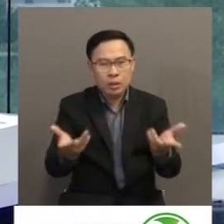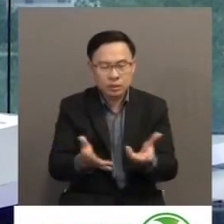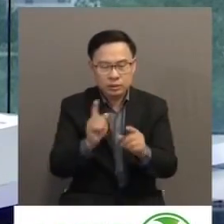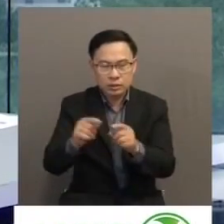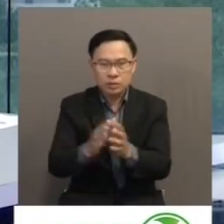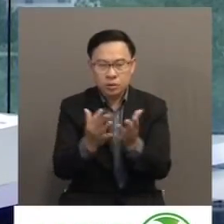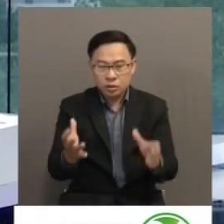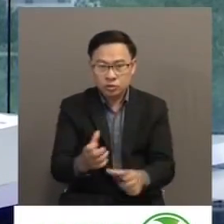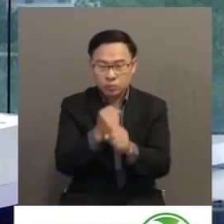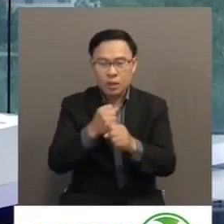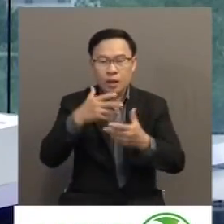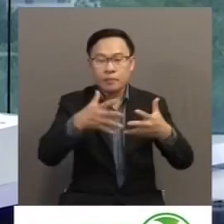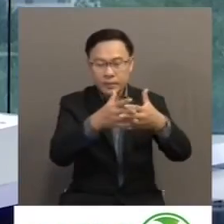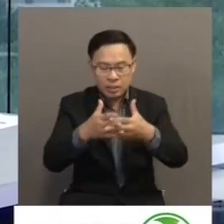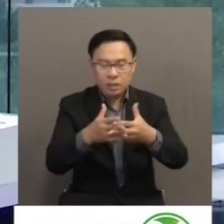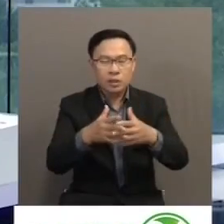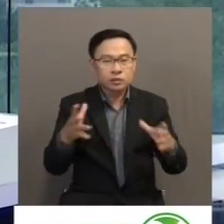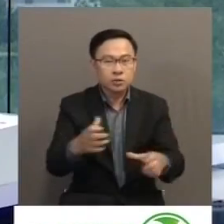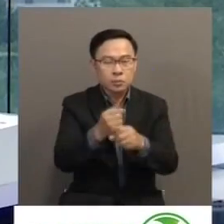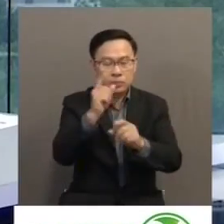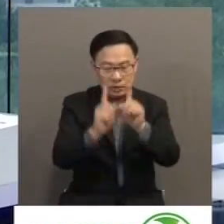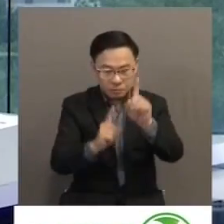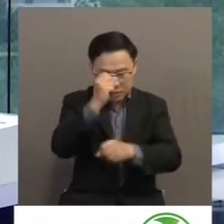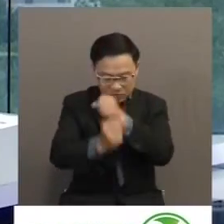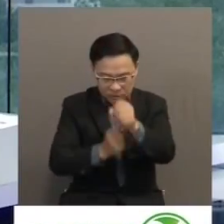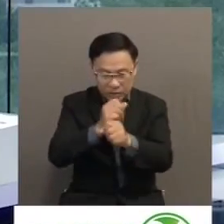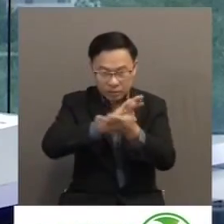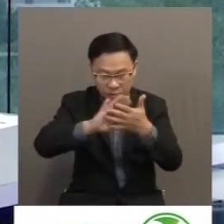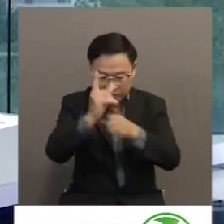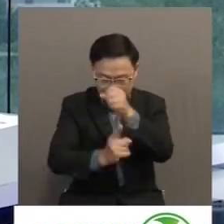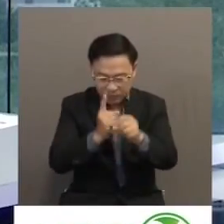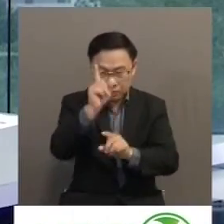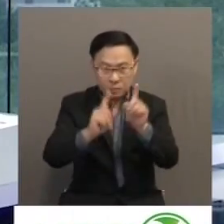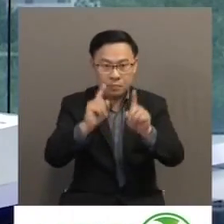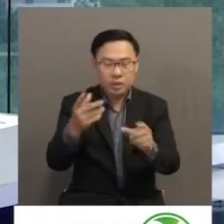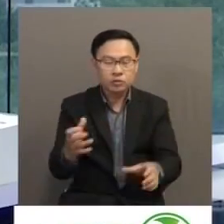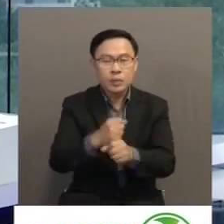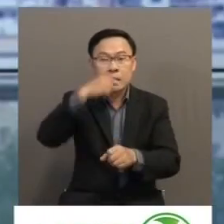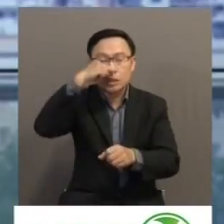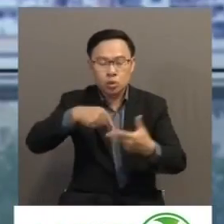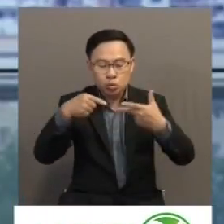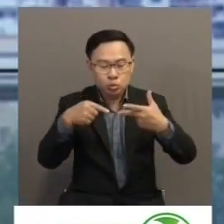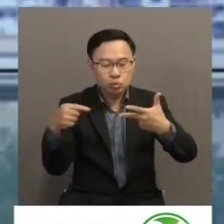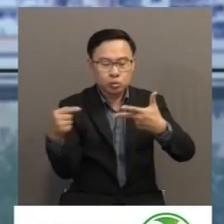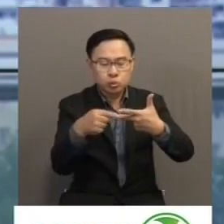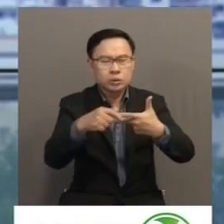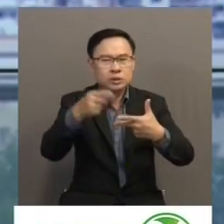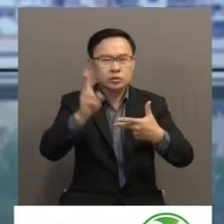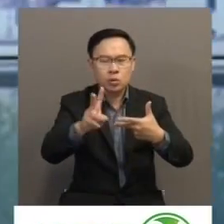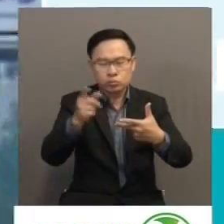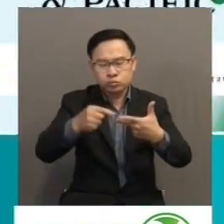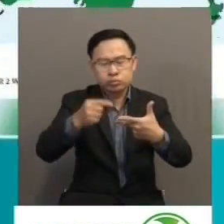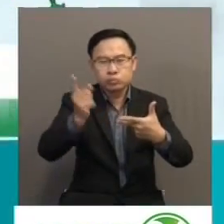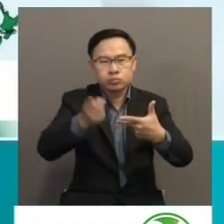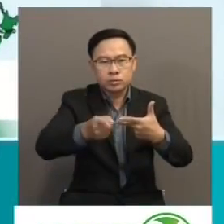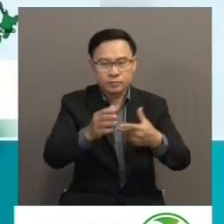านออกมาและก็ให้ไทยยังคงอยู่กลุ่มที่2บัญชีรายชื่อประเทศต้องจับตามองหรือที่เรียกกันว่า Tier 2 Watch List นะคะล่าสุด